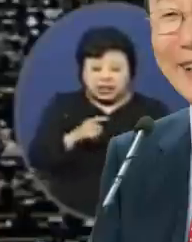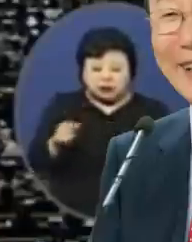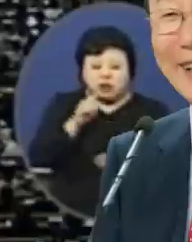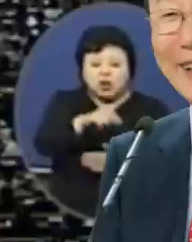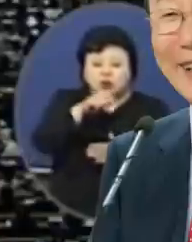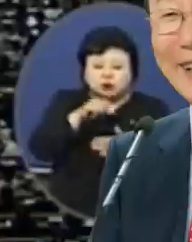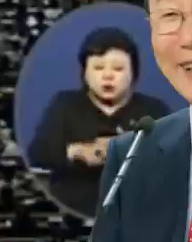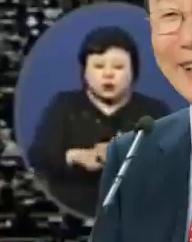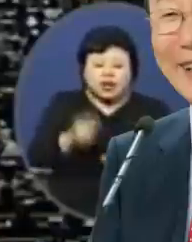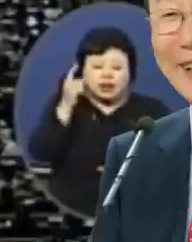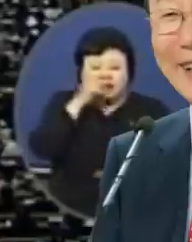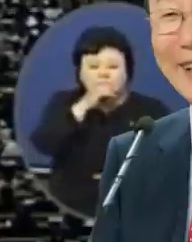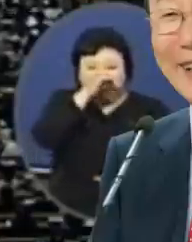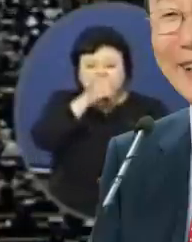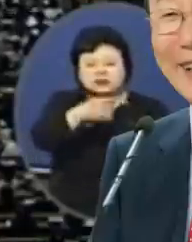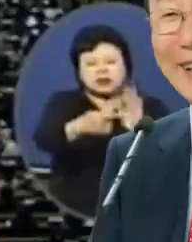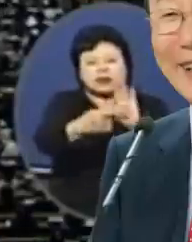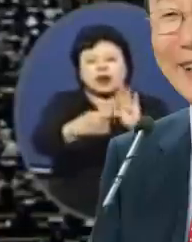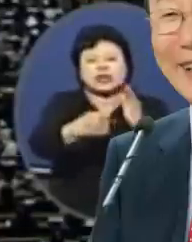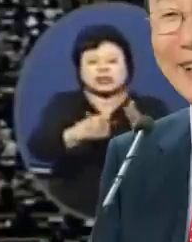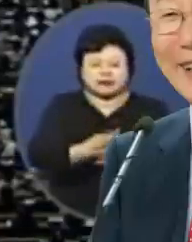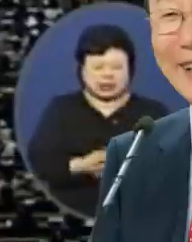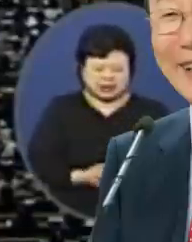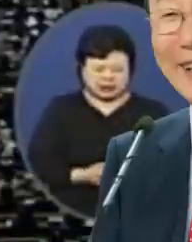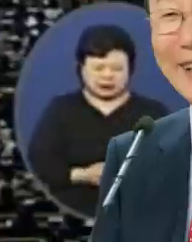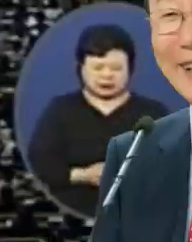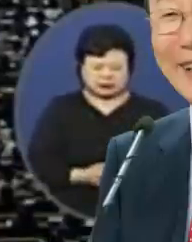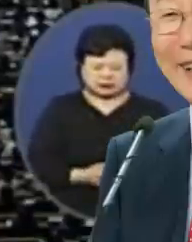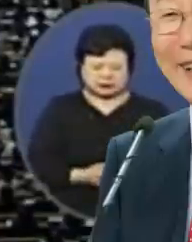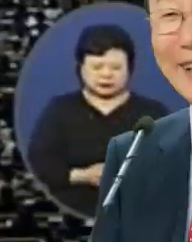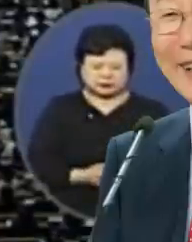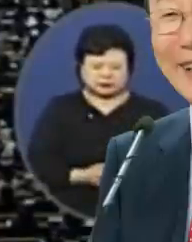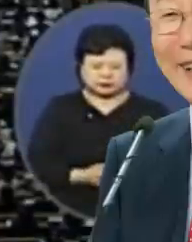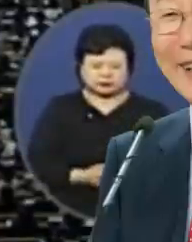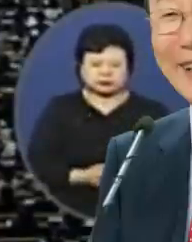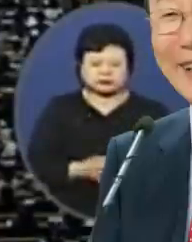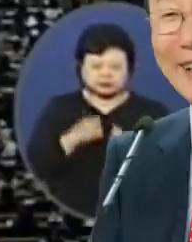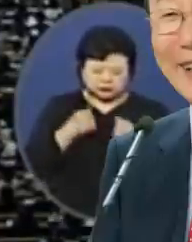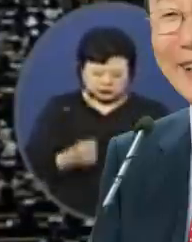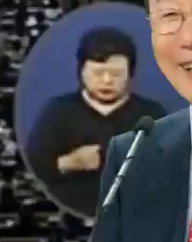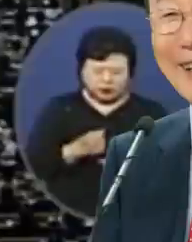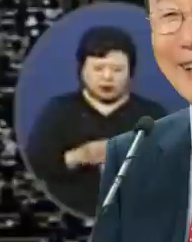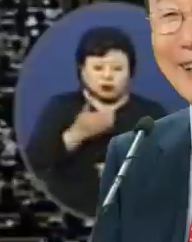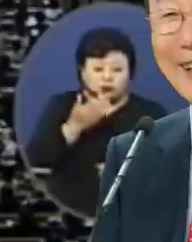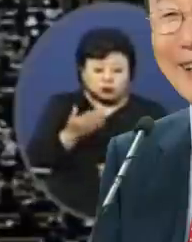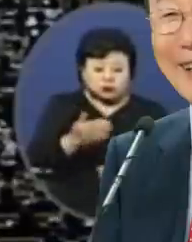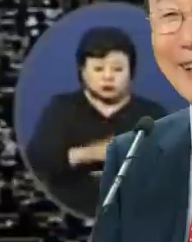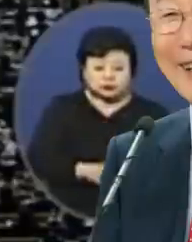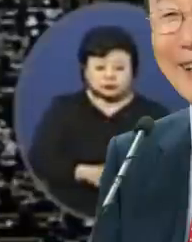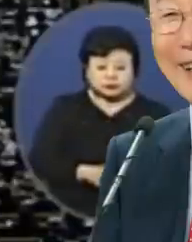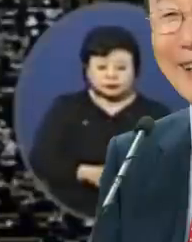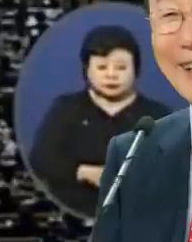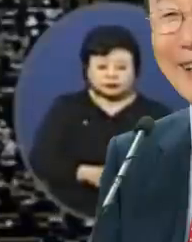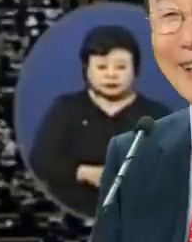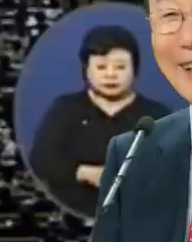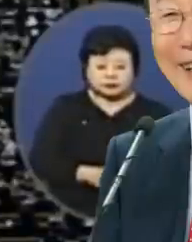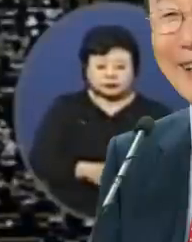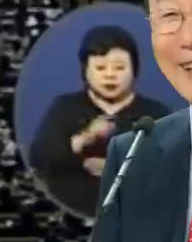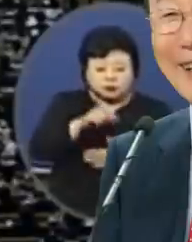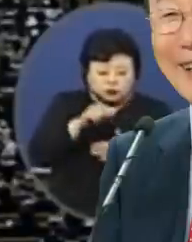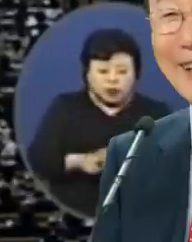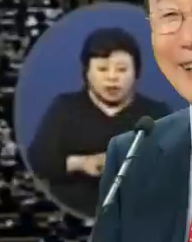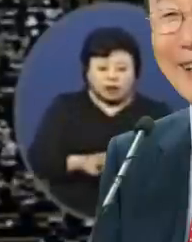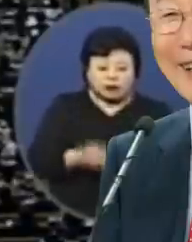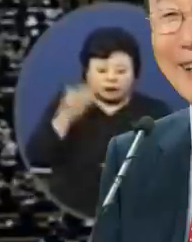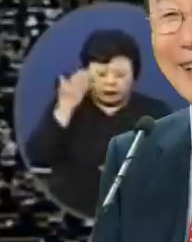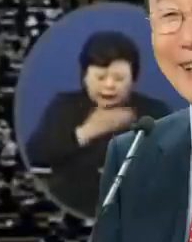자기 속에 있는 것이 밖으로 나와서 그로 하여금 그 안에 앉아있게 만들어준 것입니다. 속의 것을